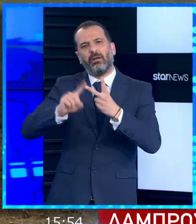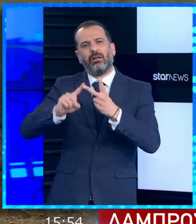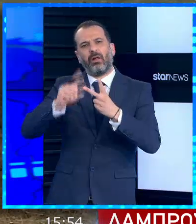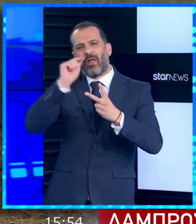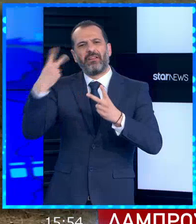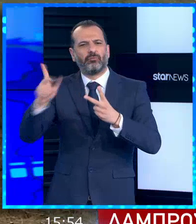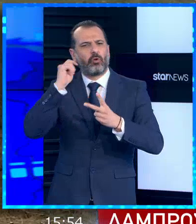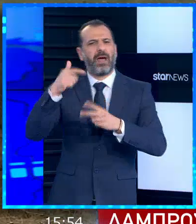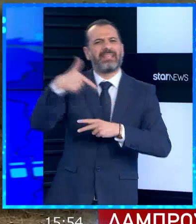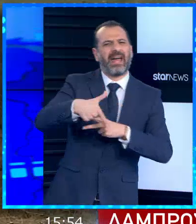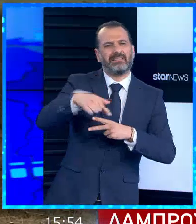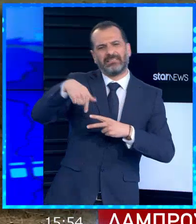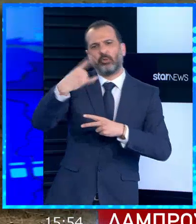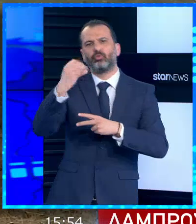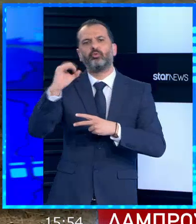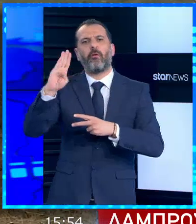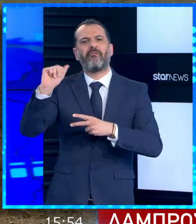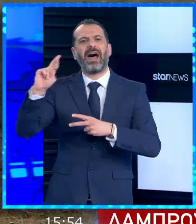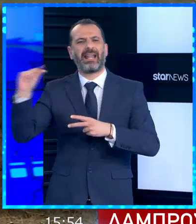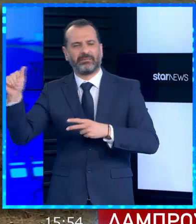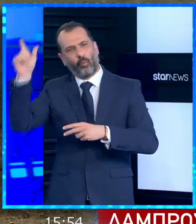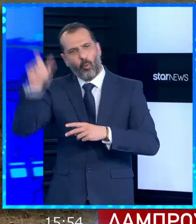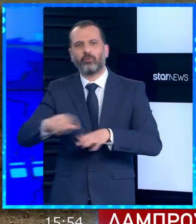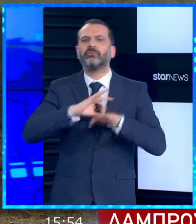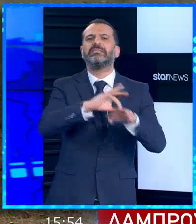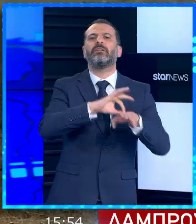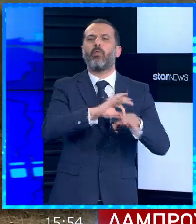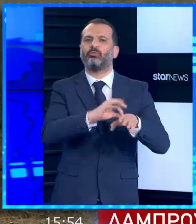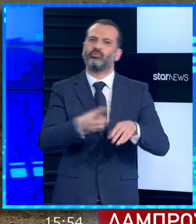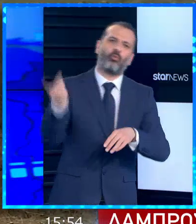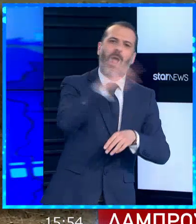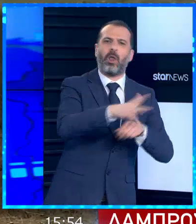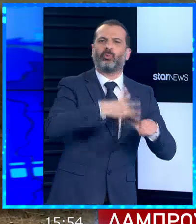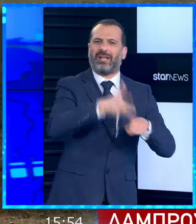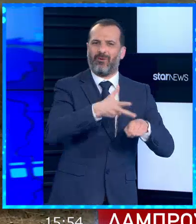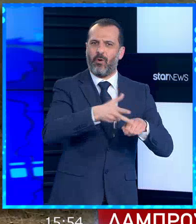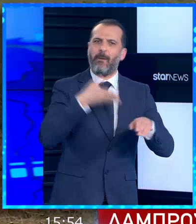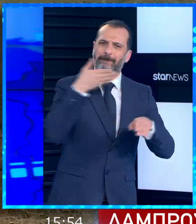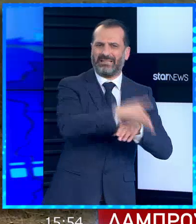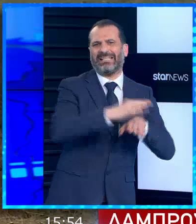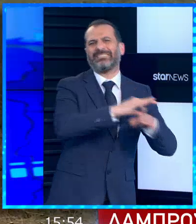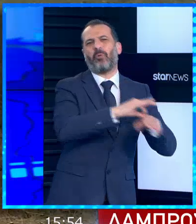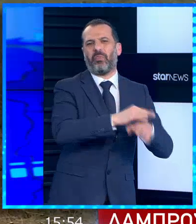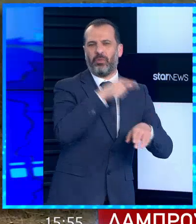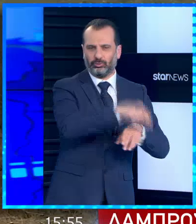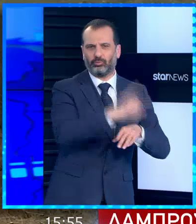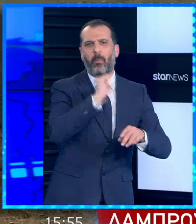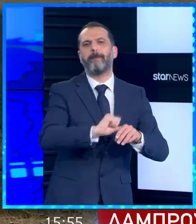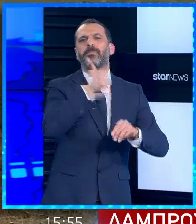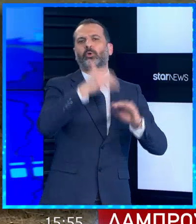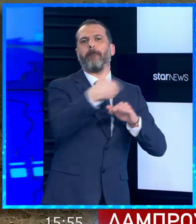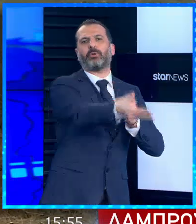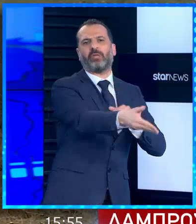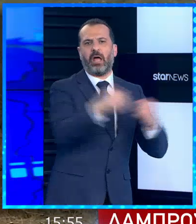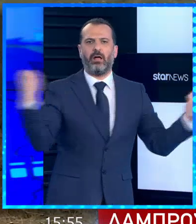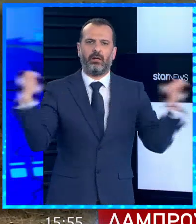ο Τζοβάρας, ο οποίος ήταν συνοδός, είχε καιρό να ταξιδέψει με το συγκεκριμένο δρομολόγιο, δυστυχώς μπήκε και αυτός στο πρώτο βαγόνι